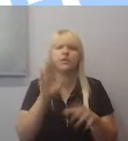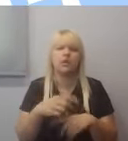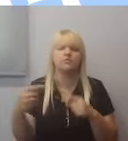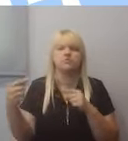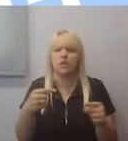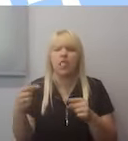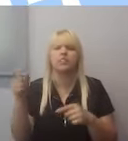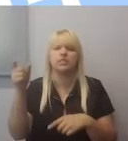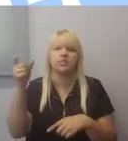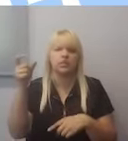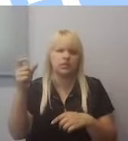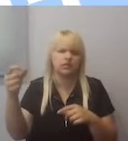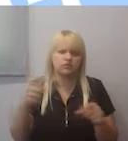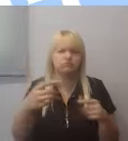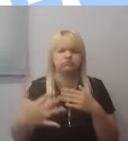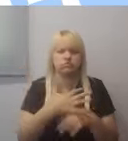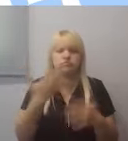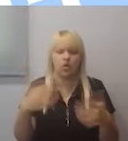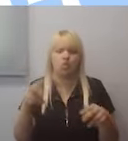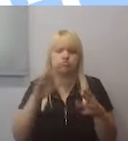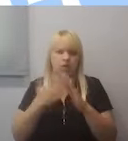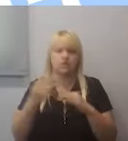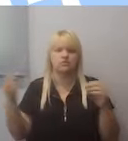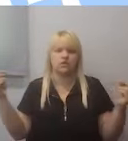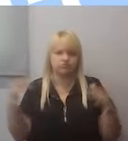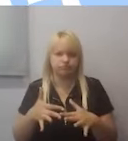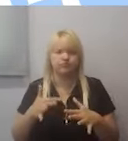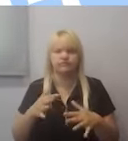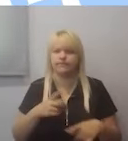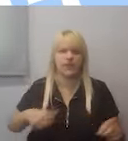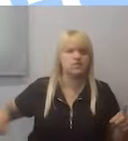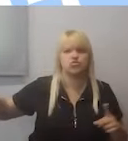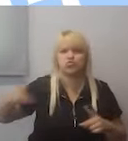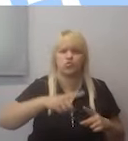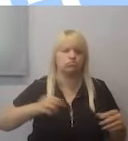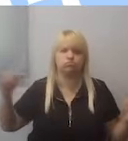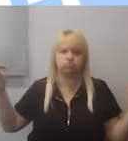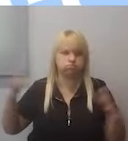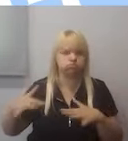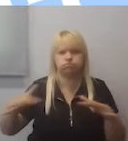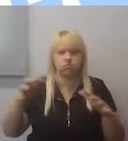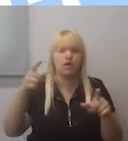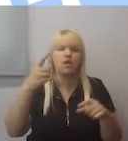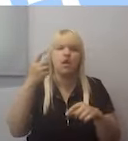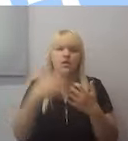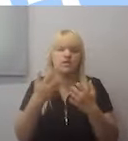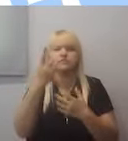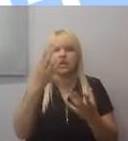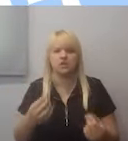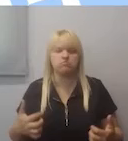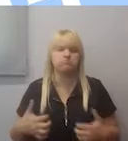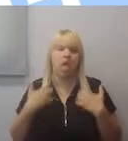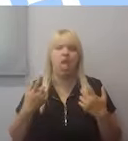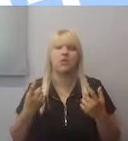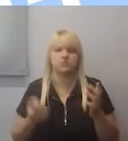pie mums pilsētā viņš ir visur un ņemat vērā to ka karš nesākās vienā dienā tā ka pēkšņi viņi ir parādās šeit no